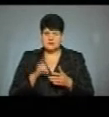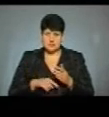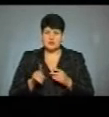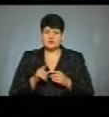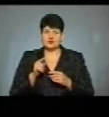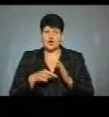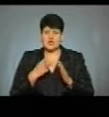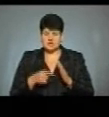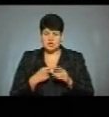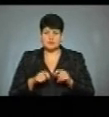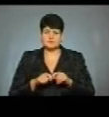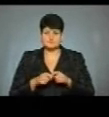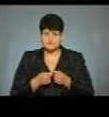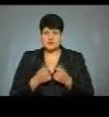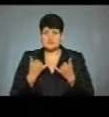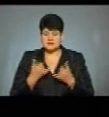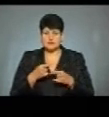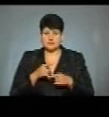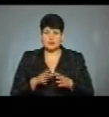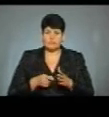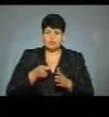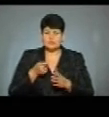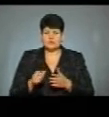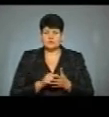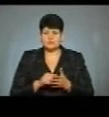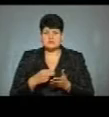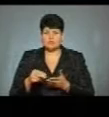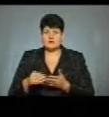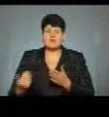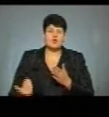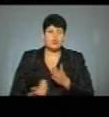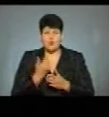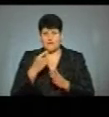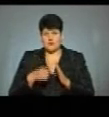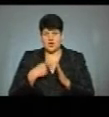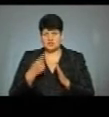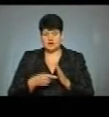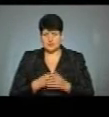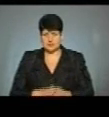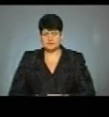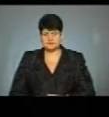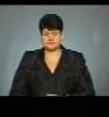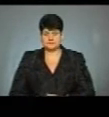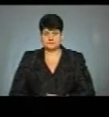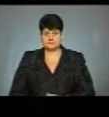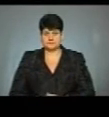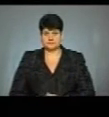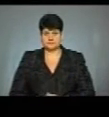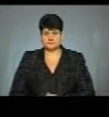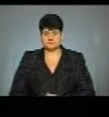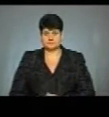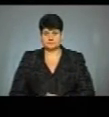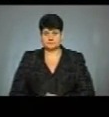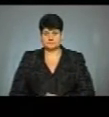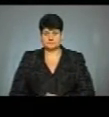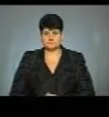що лічильник вийшов із ладу. Зараз вони подали документи на закупівлю нового лічильника. Соломія Струс, Андрій Прокопів. Новини на